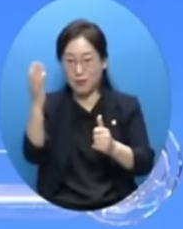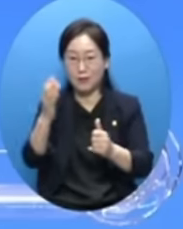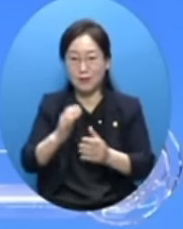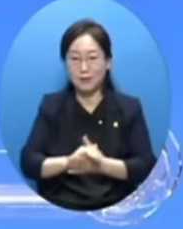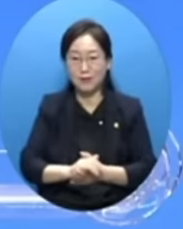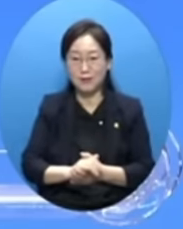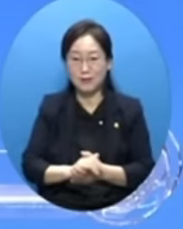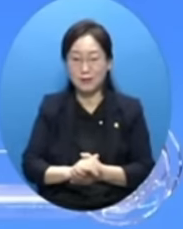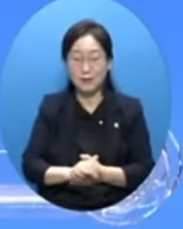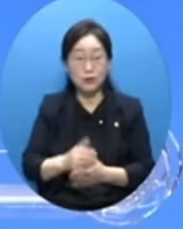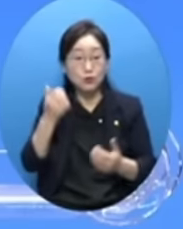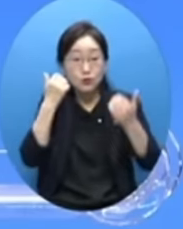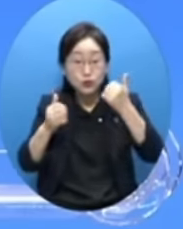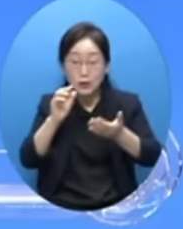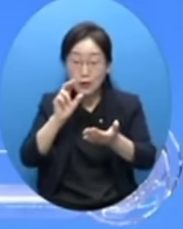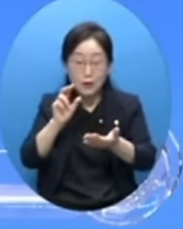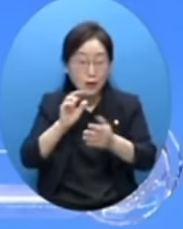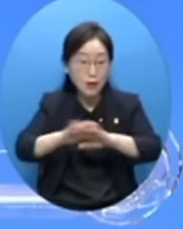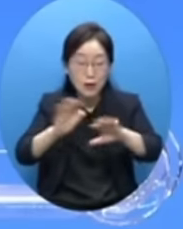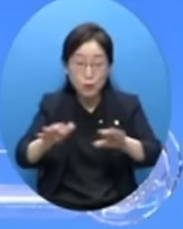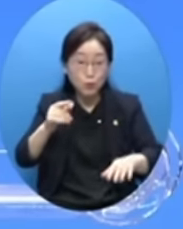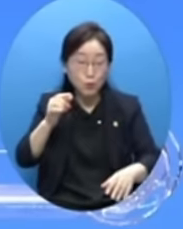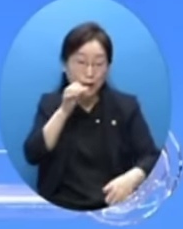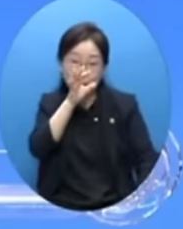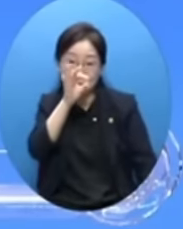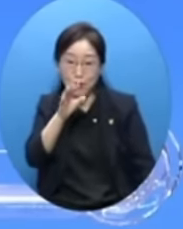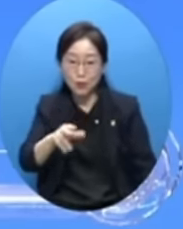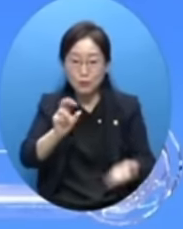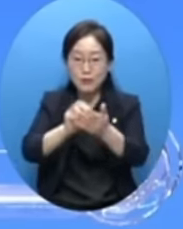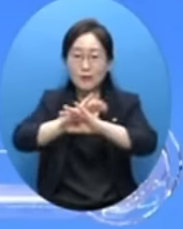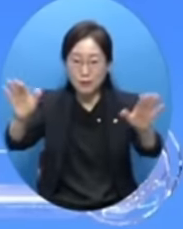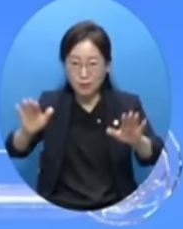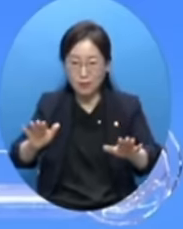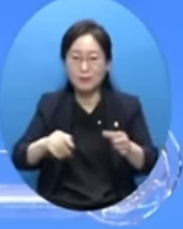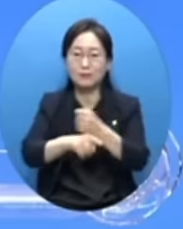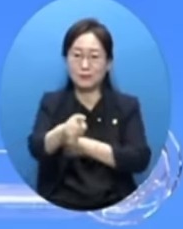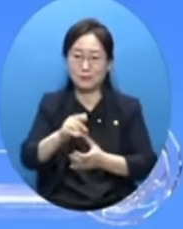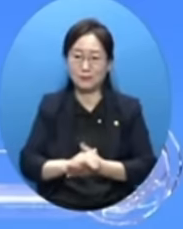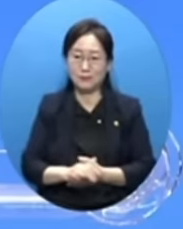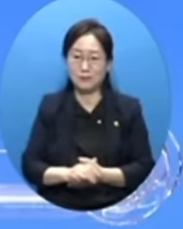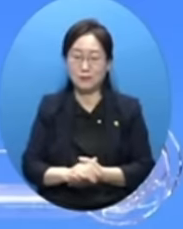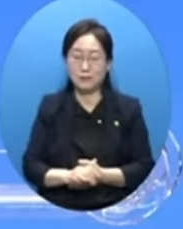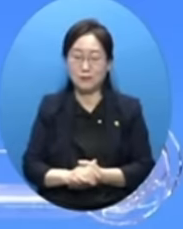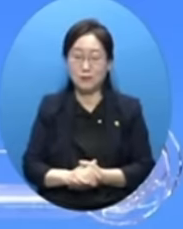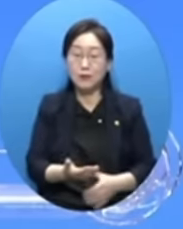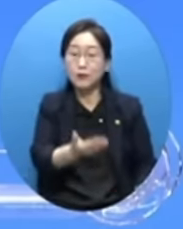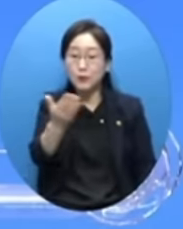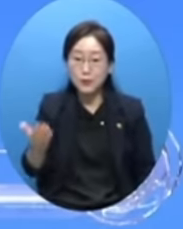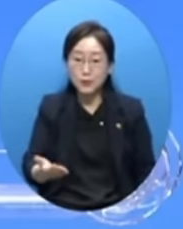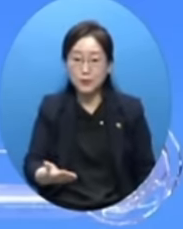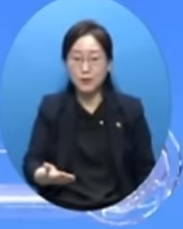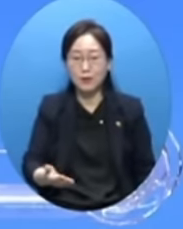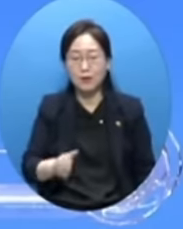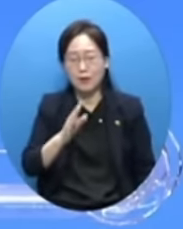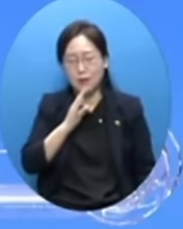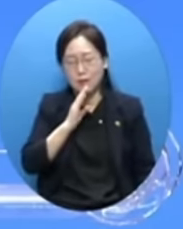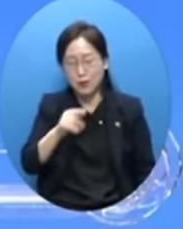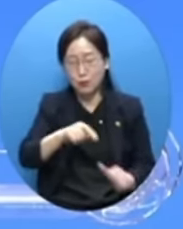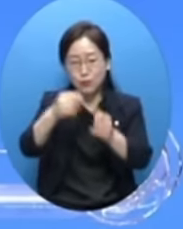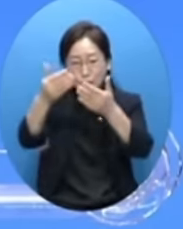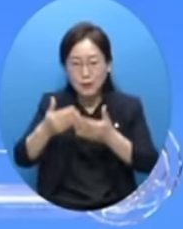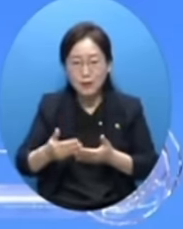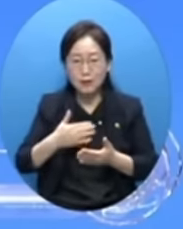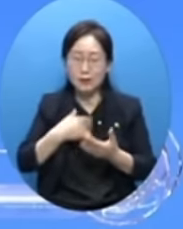받습니다. 그 누구도 해결하지 못한 문제를 주님이 해결해 주시는 것입니다. 그러므로 나 같은 죄인이 구원받아 이 예수님을 나의